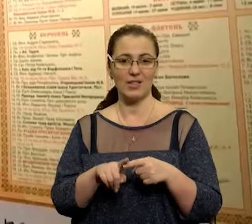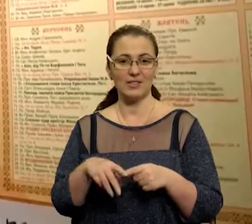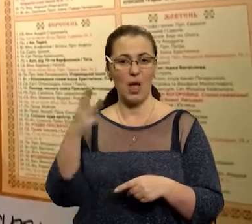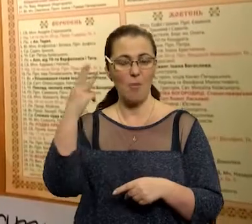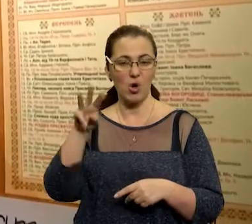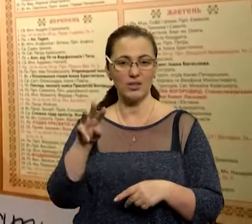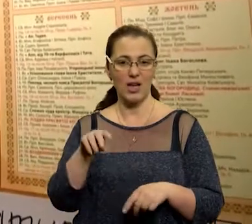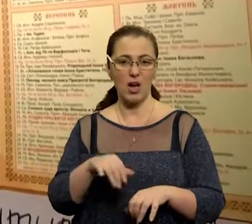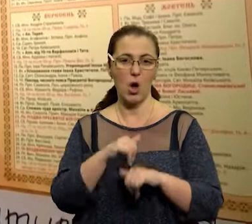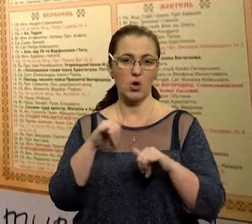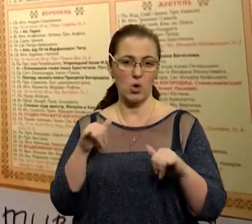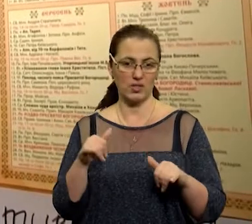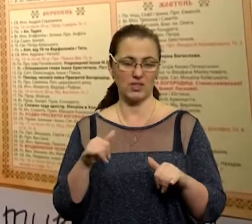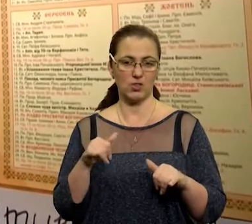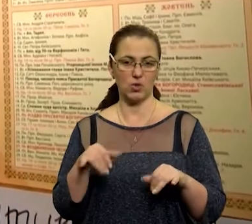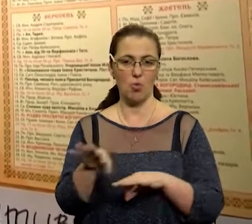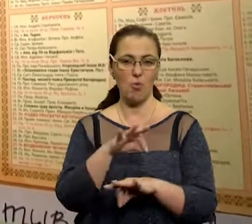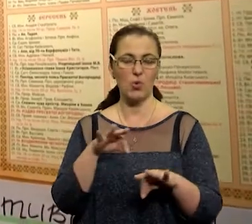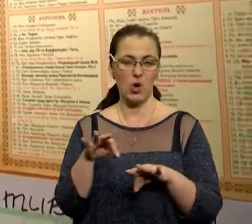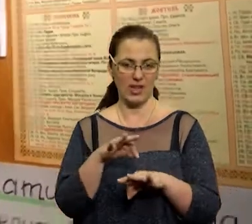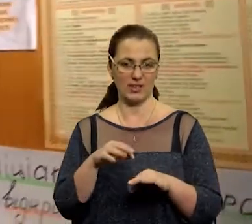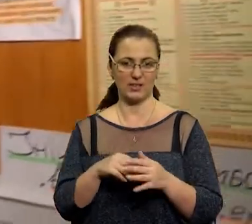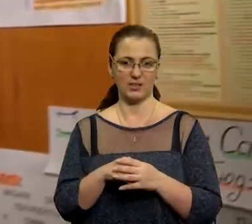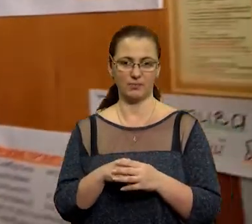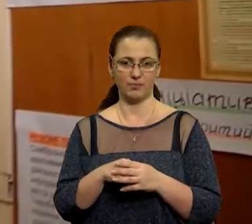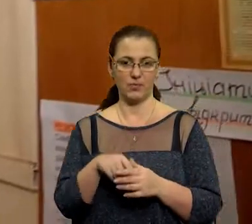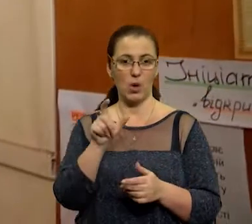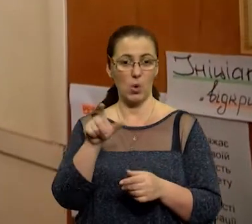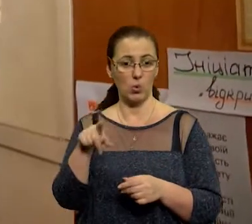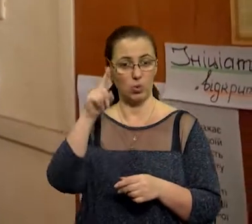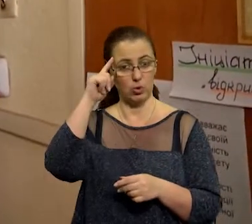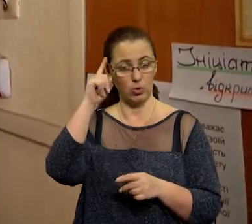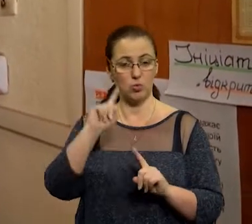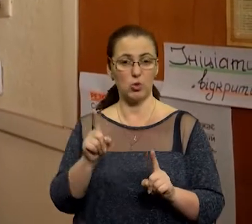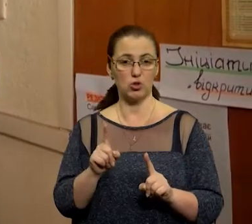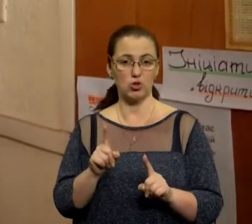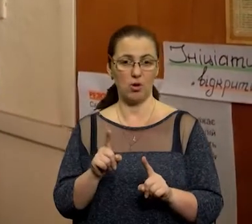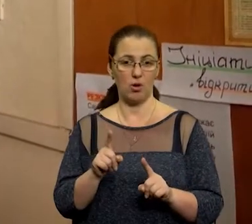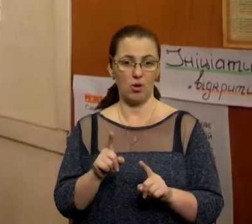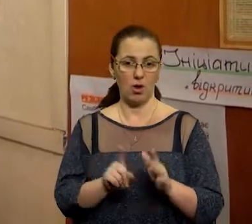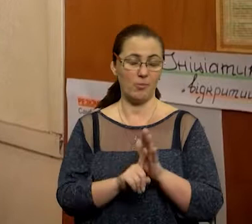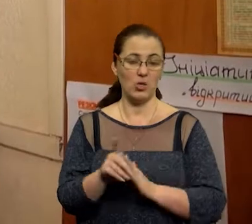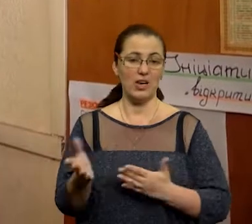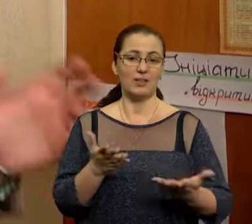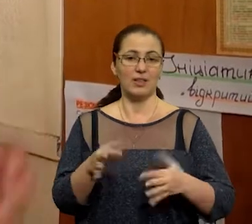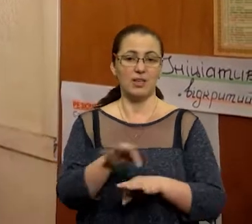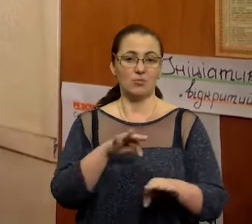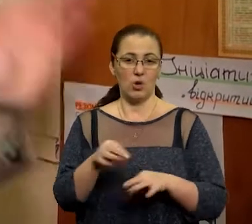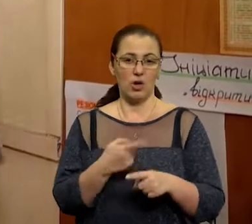розвитку проєктів. Тому що люди думають, що запровадити якийсь проект, це